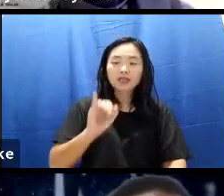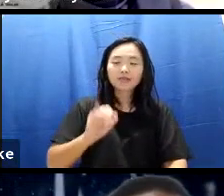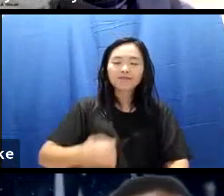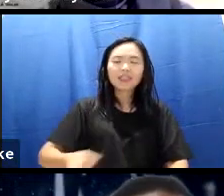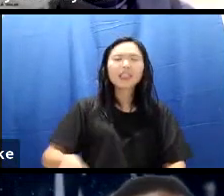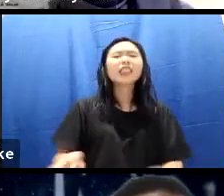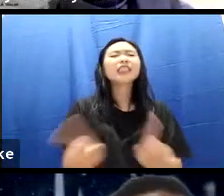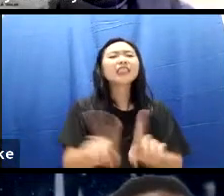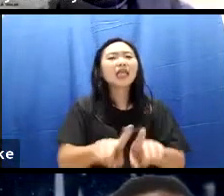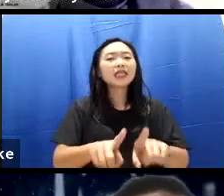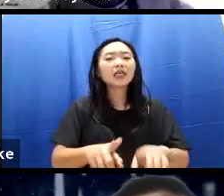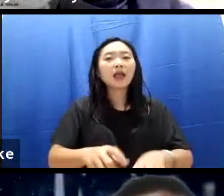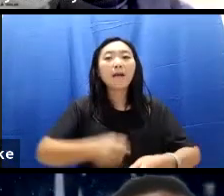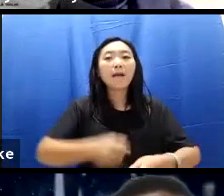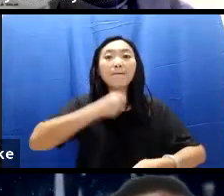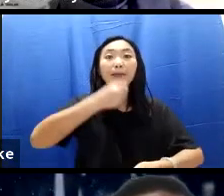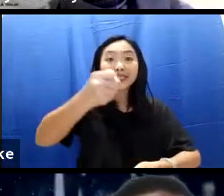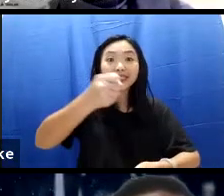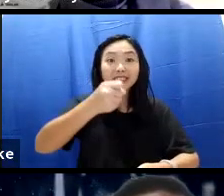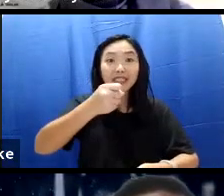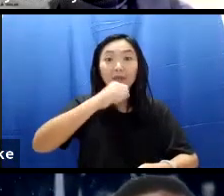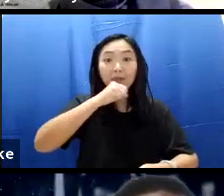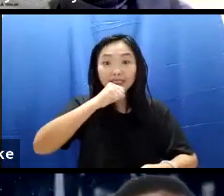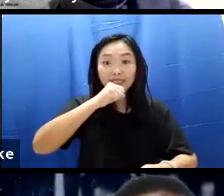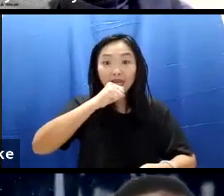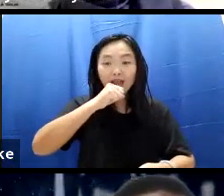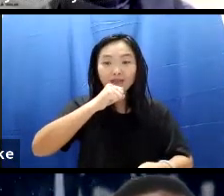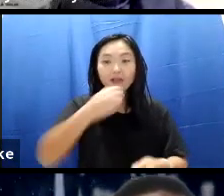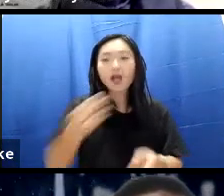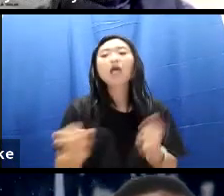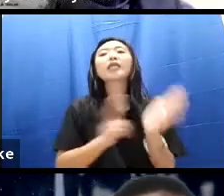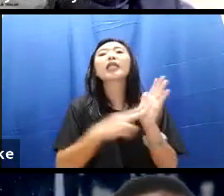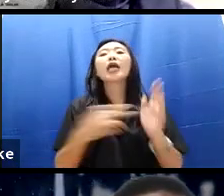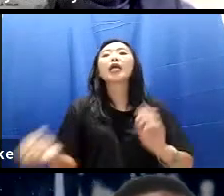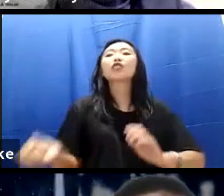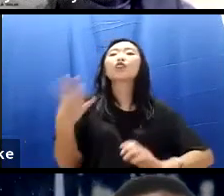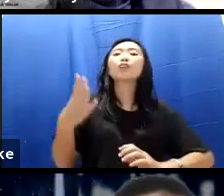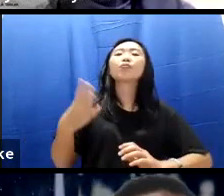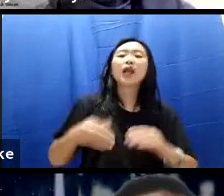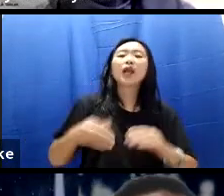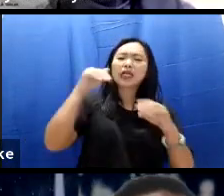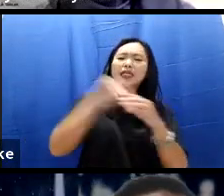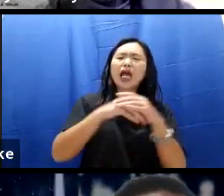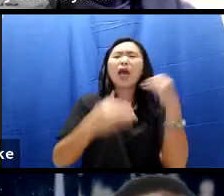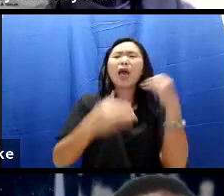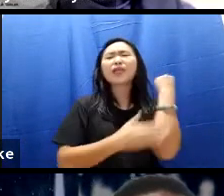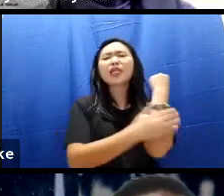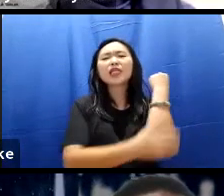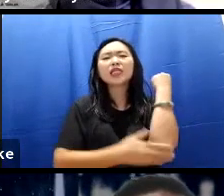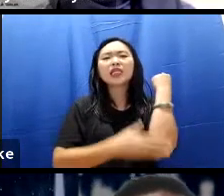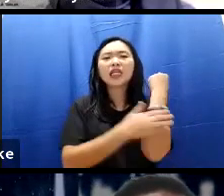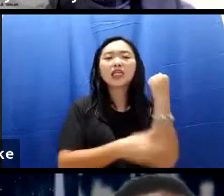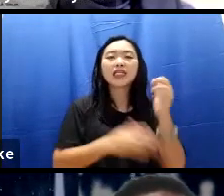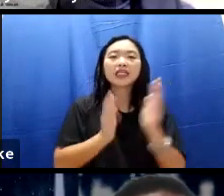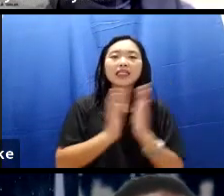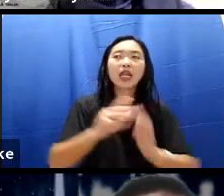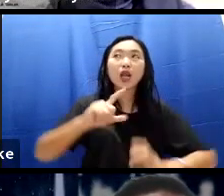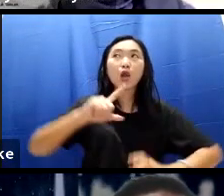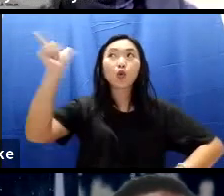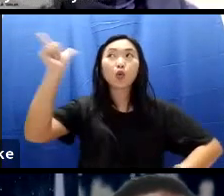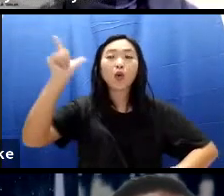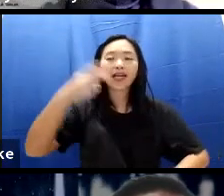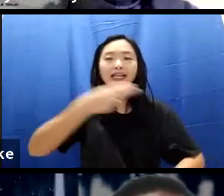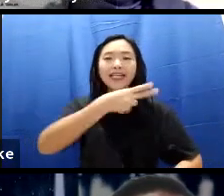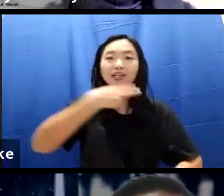festival sastra, seni, dan forum akademik di dalam dan di luar Indonesia. Nah, sebagai tambahan